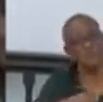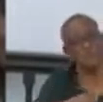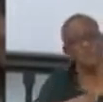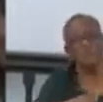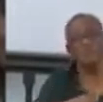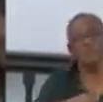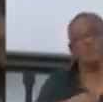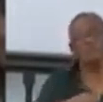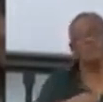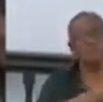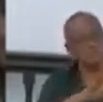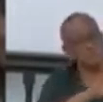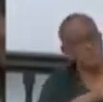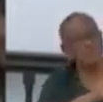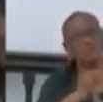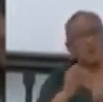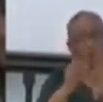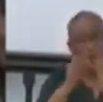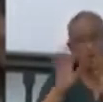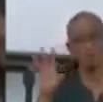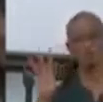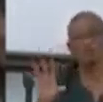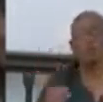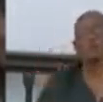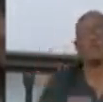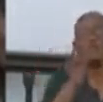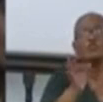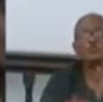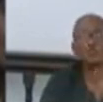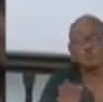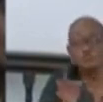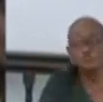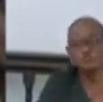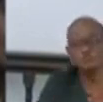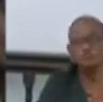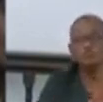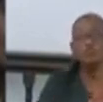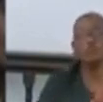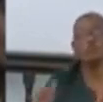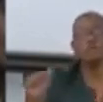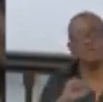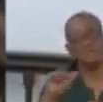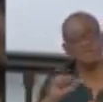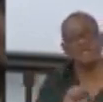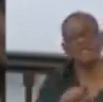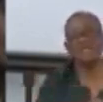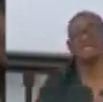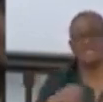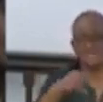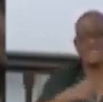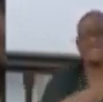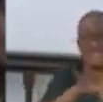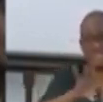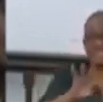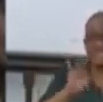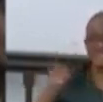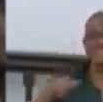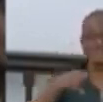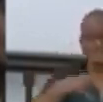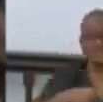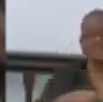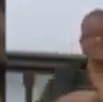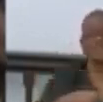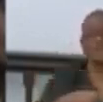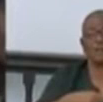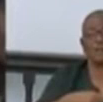wakanoya so nanga dempaimang disernang abi desaka nanga feifi tentanga negi prosenti. Disi e